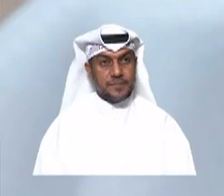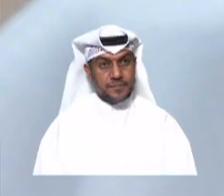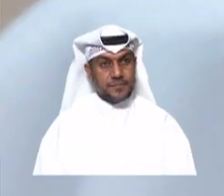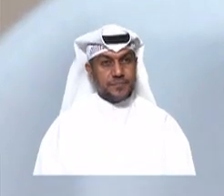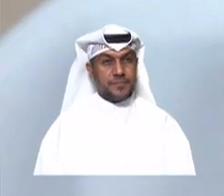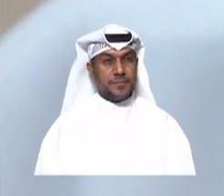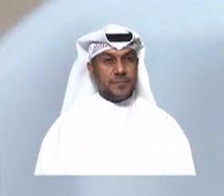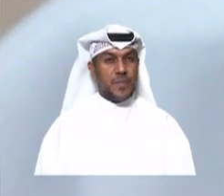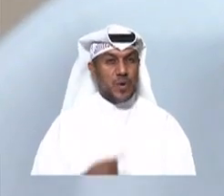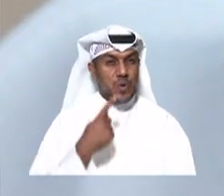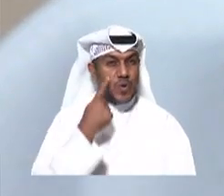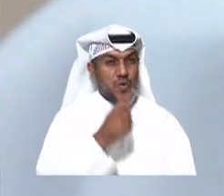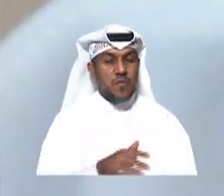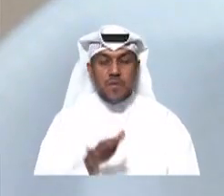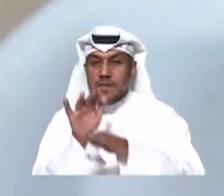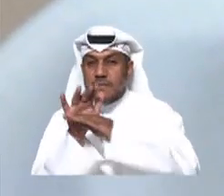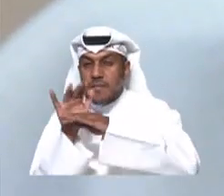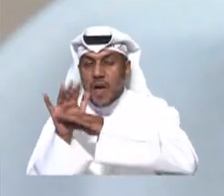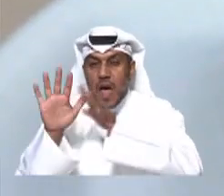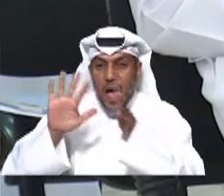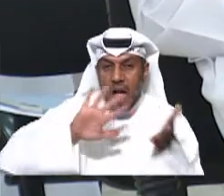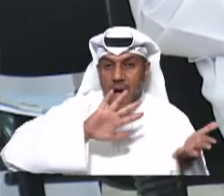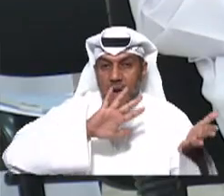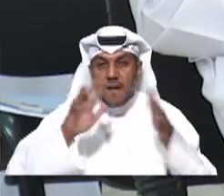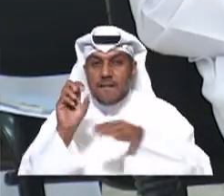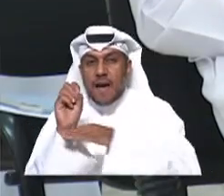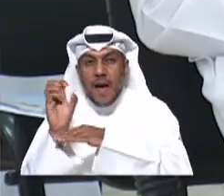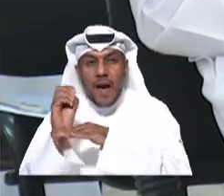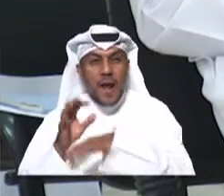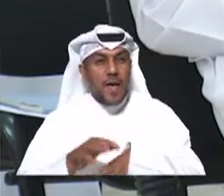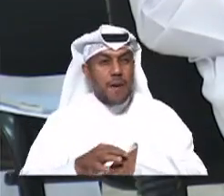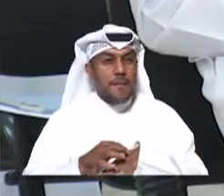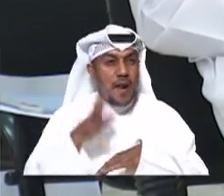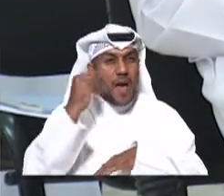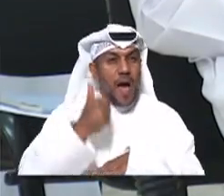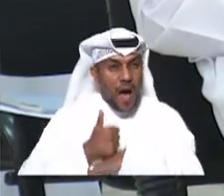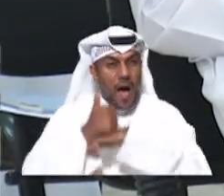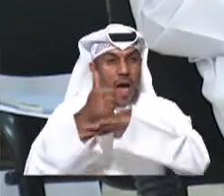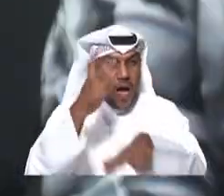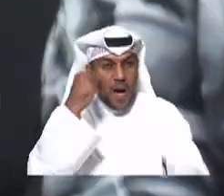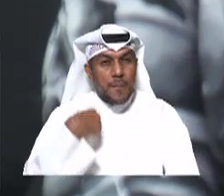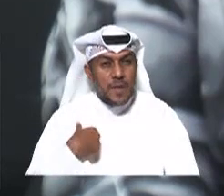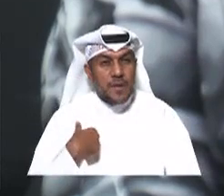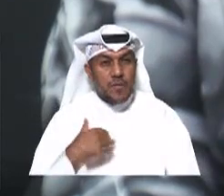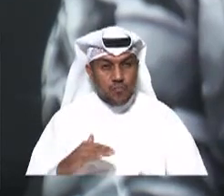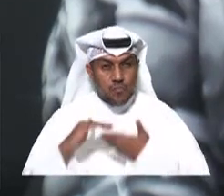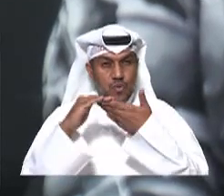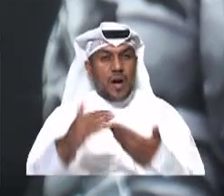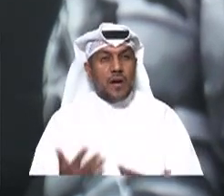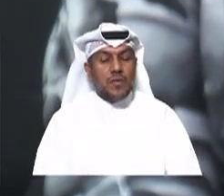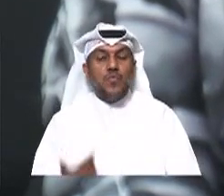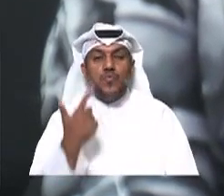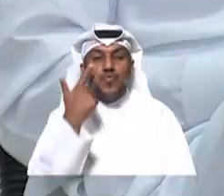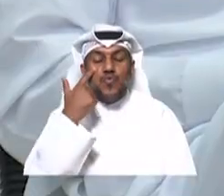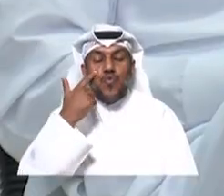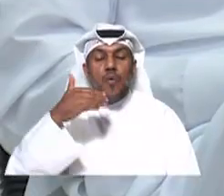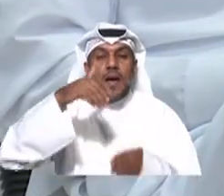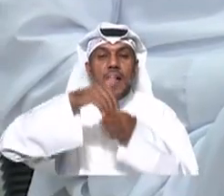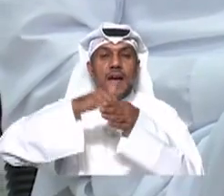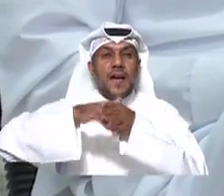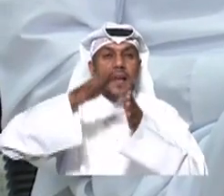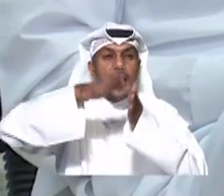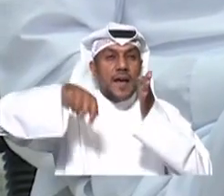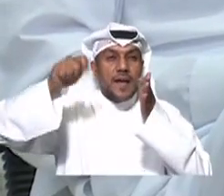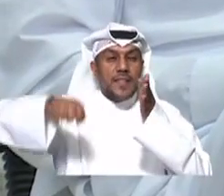جمعية الشفافية تقيم دورة للمتطوعين الذين سيقومون بدورهم الوطني في عملية مراقبة